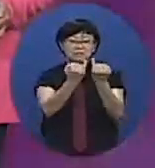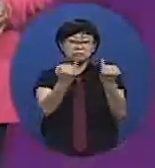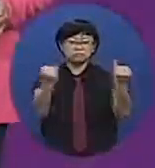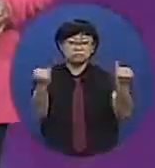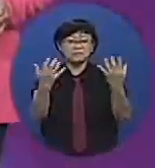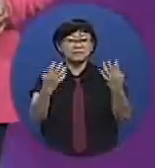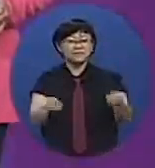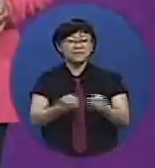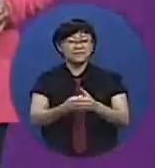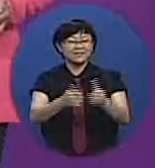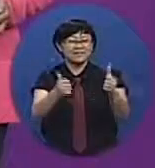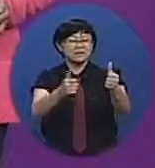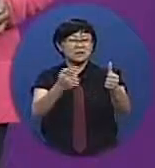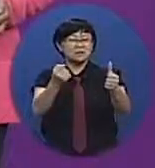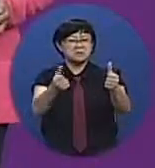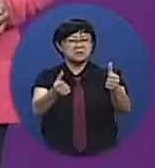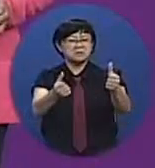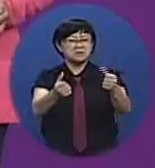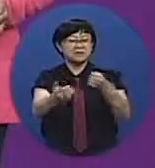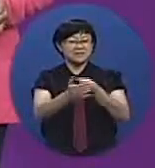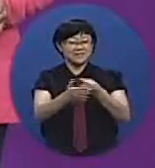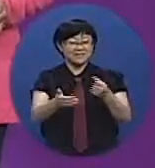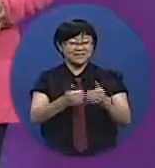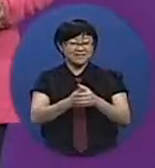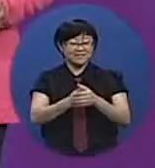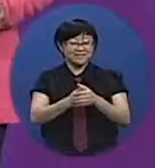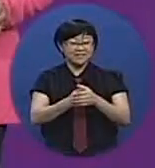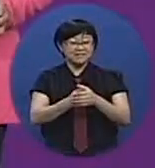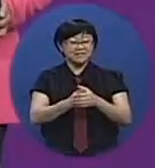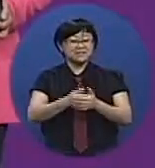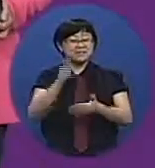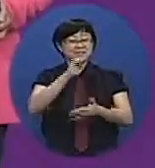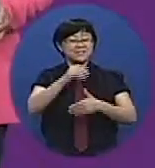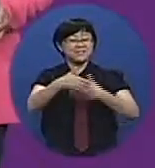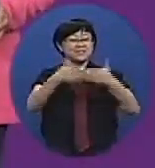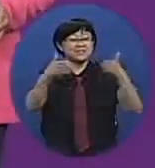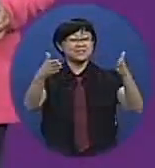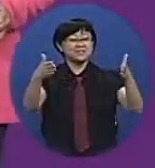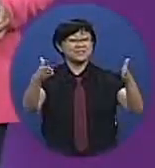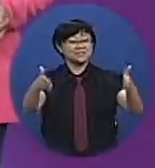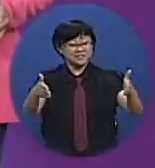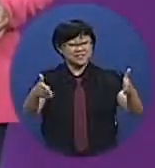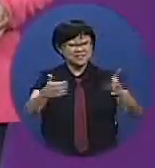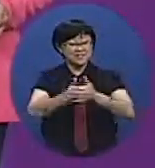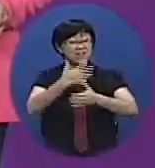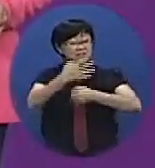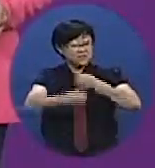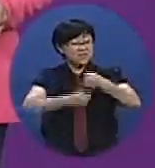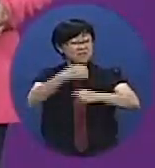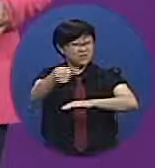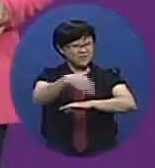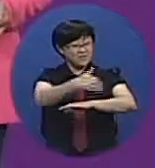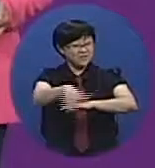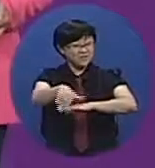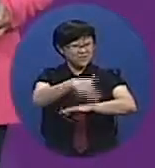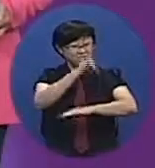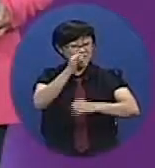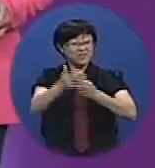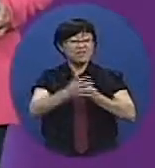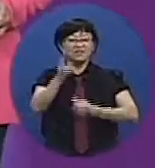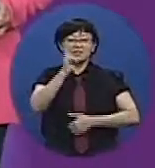별로 없는데 그래도 별로 그 노래 교실에 뭐 한 몇 년 다녔어요 다녔는데 그